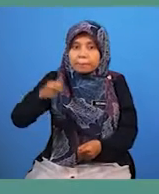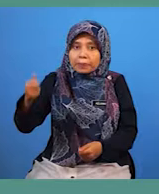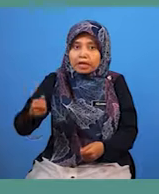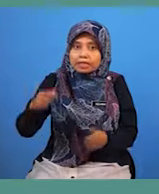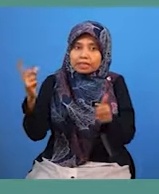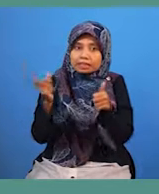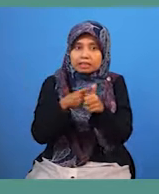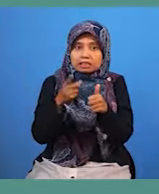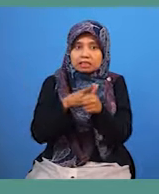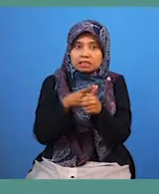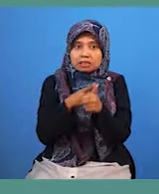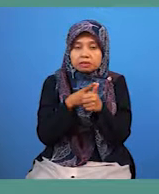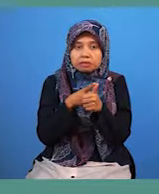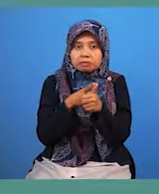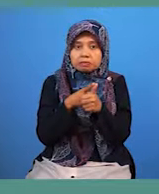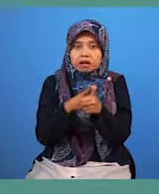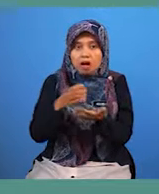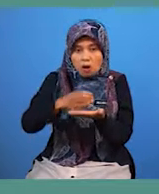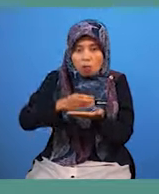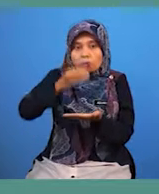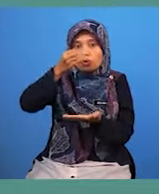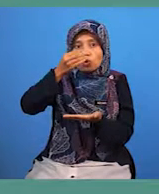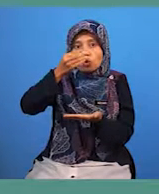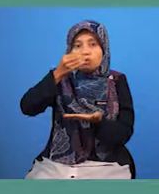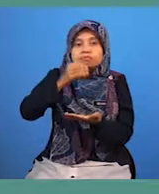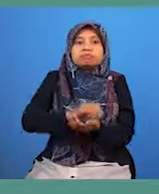Peralatan yang pertama adalah botol sampel.